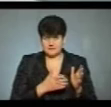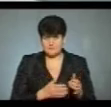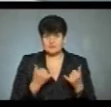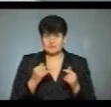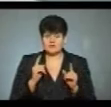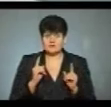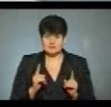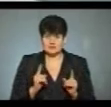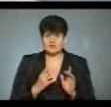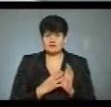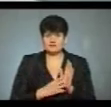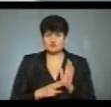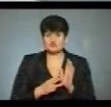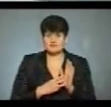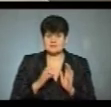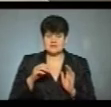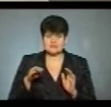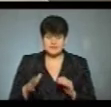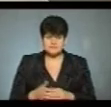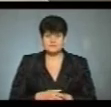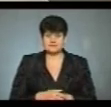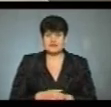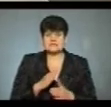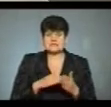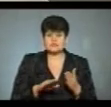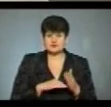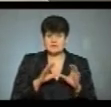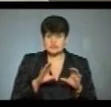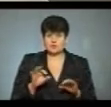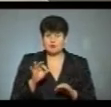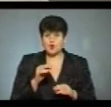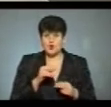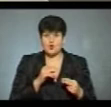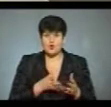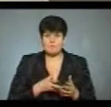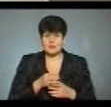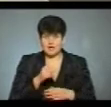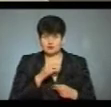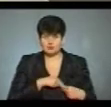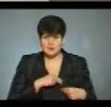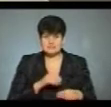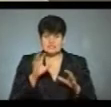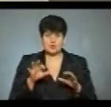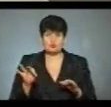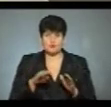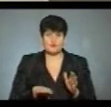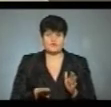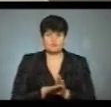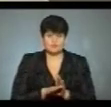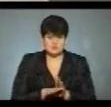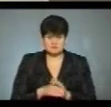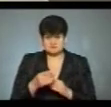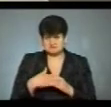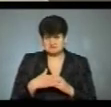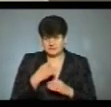теперішньому тільки 98 статей, скасовується закон про оплату праці і закон про відпустки. Ми тільки що я